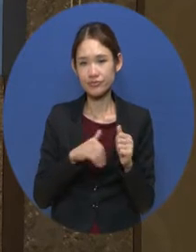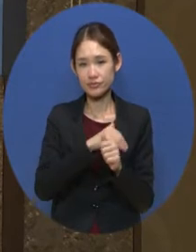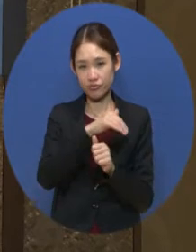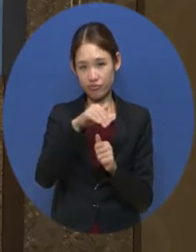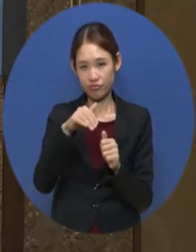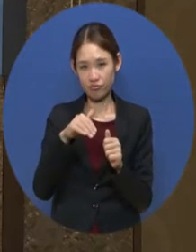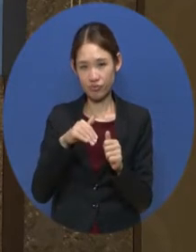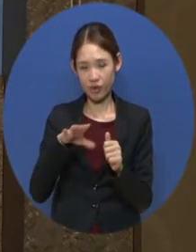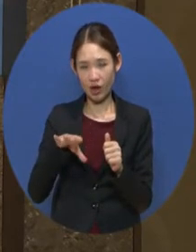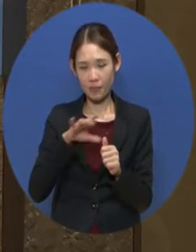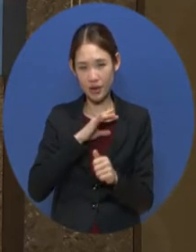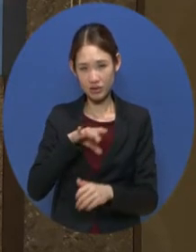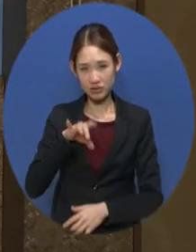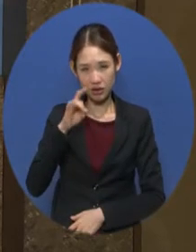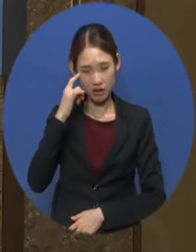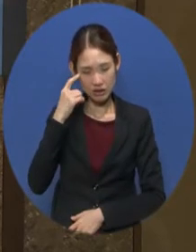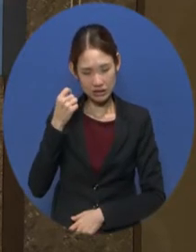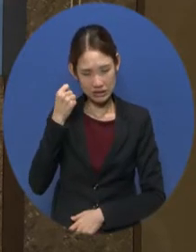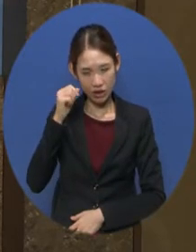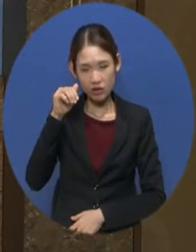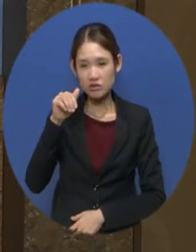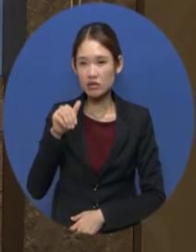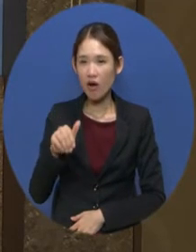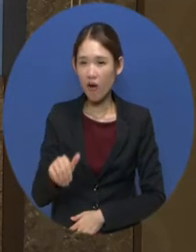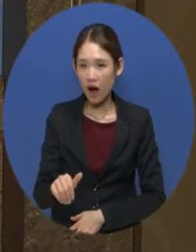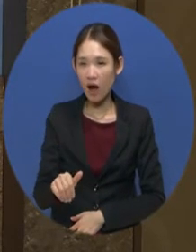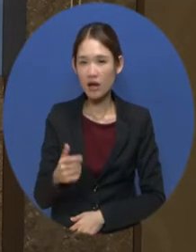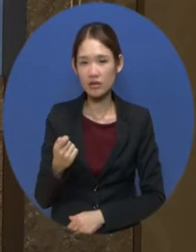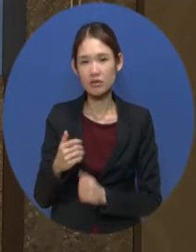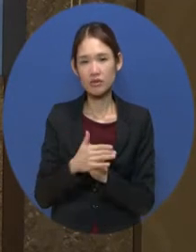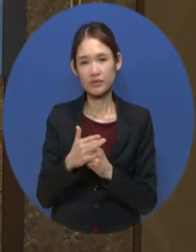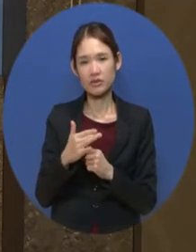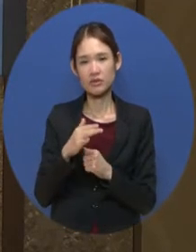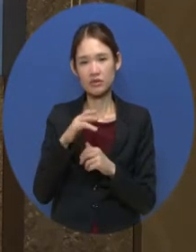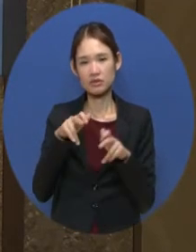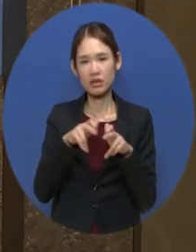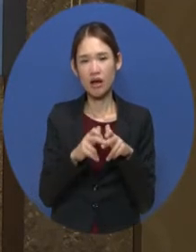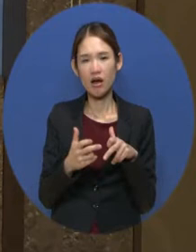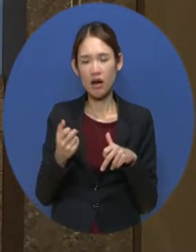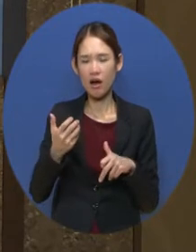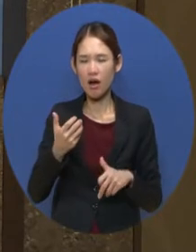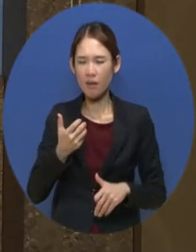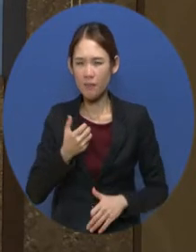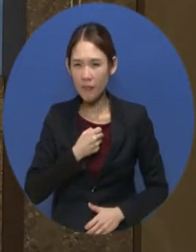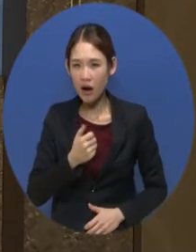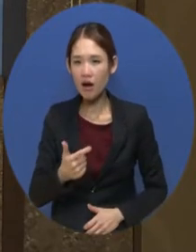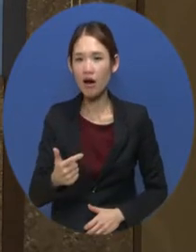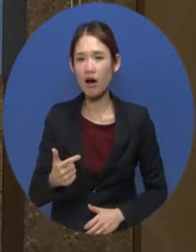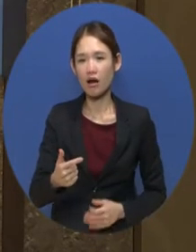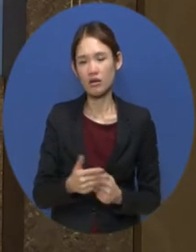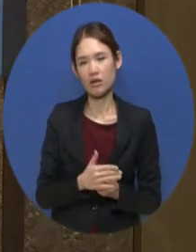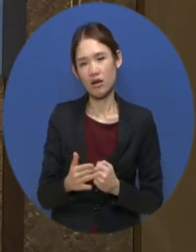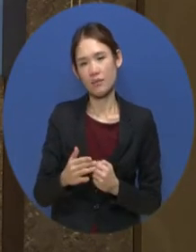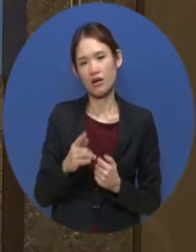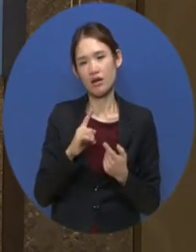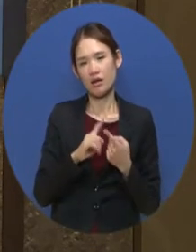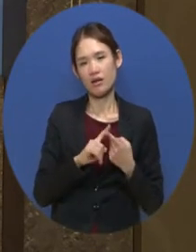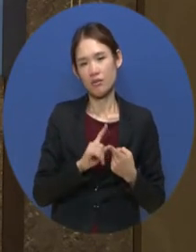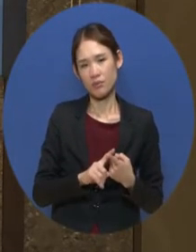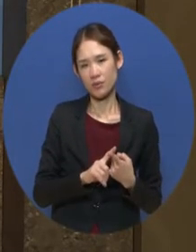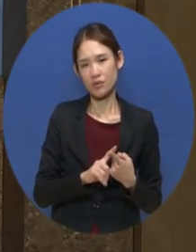처음에 시력의 저하라든지 이런 걸 인해서 제가 장애가 왔다면 그 충격은 이루 말할 수가 없을 거예요. 네. 근데 그런